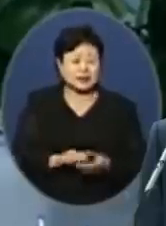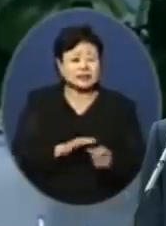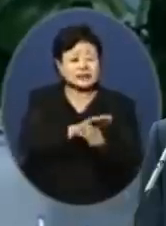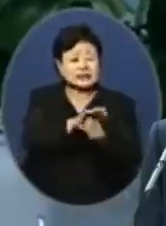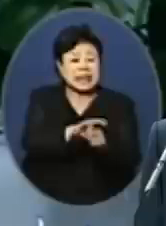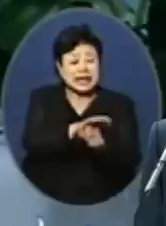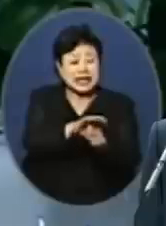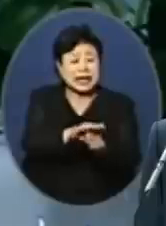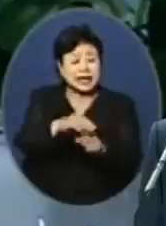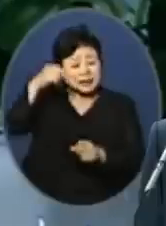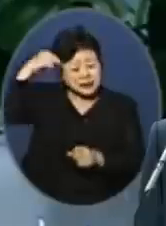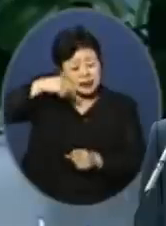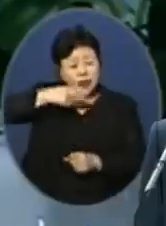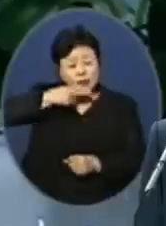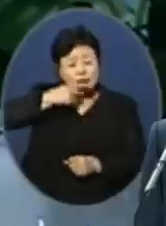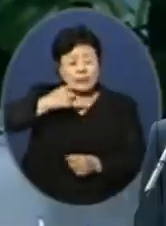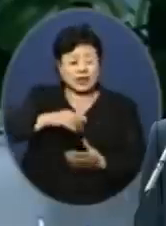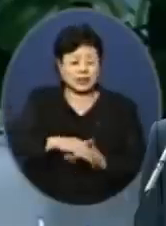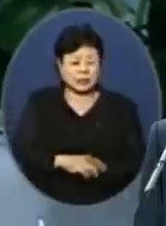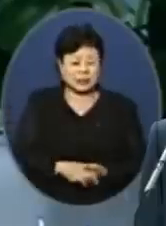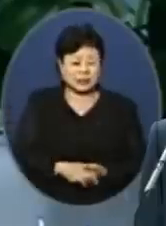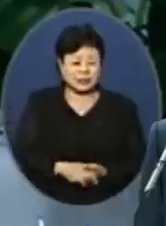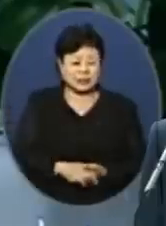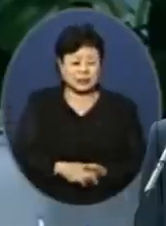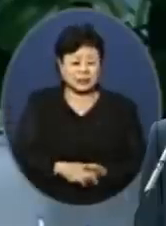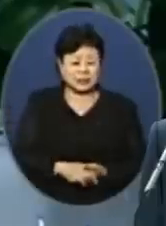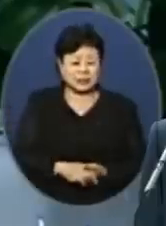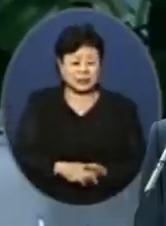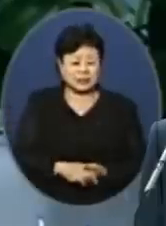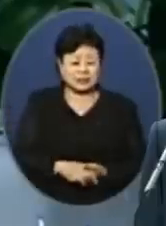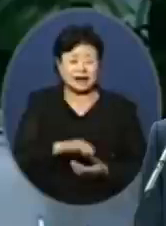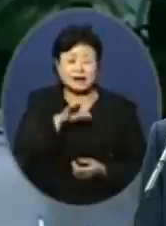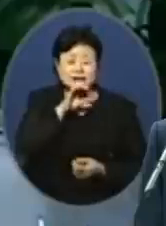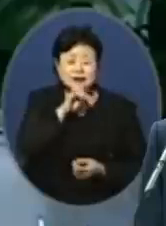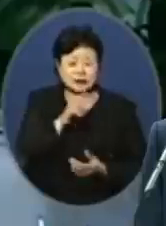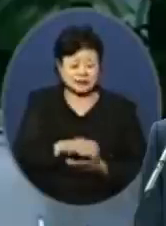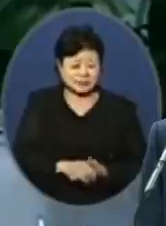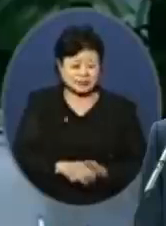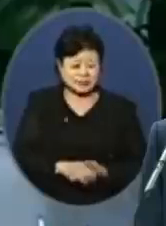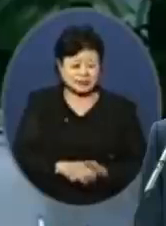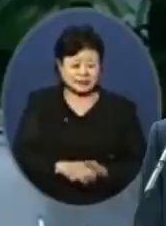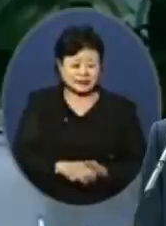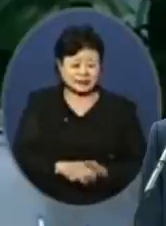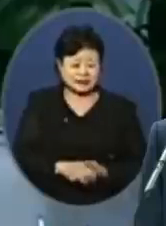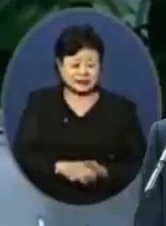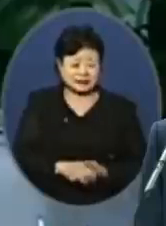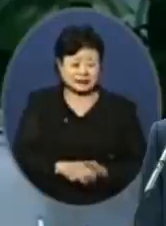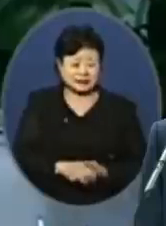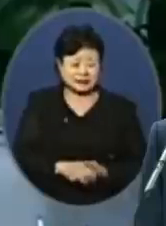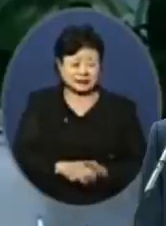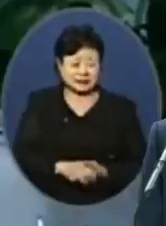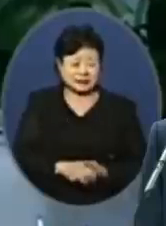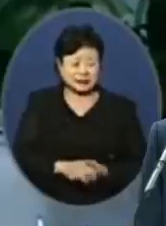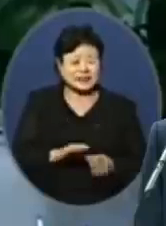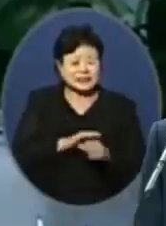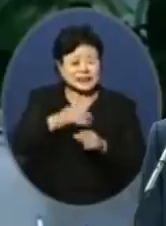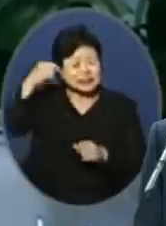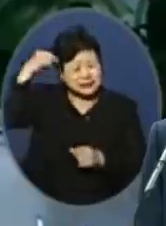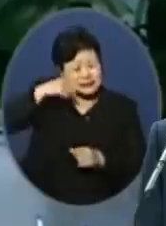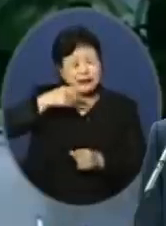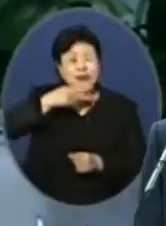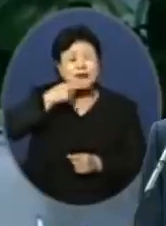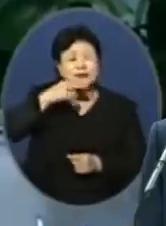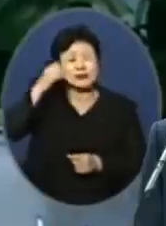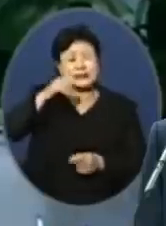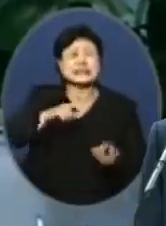사랑을 느낄 수가 없다고 그런 불평을 말한 사람이 있어요. 그때 내가 뭐라고 했냐면 사랑을 느낄 게 뭐